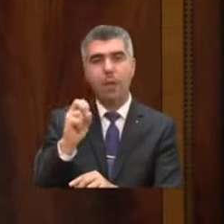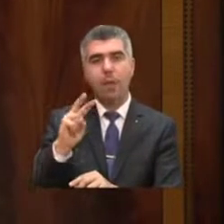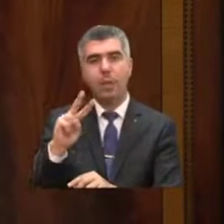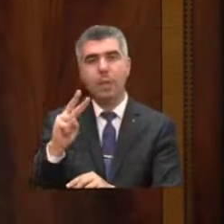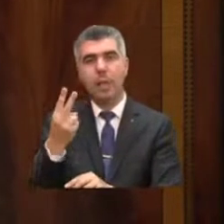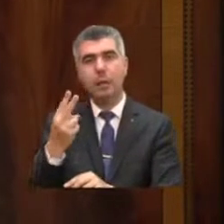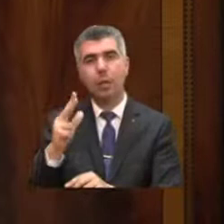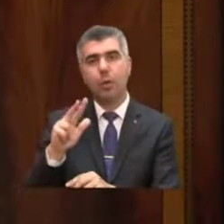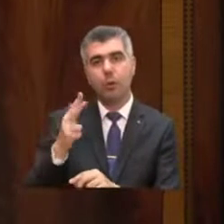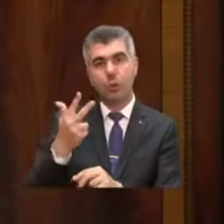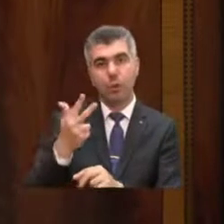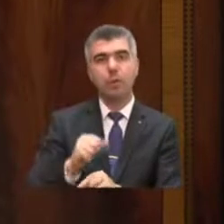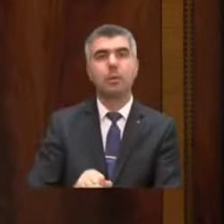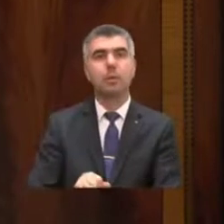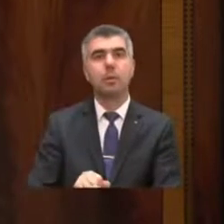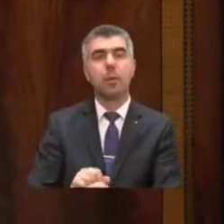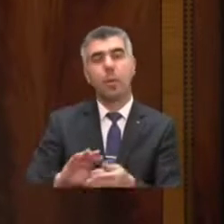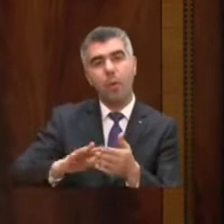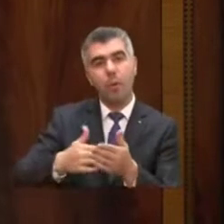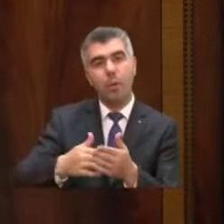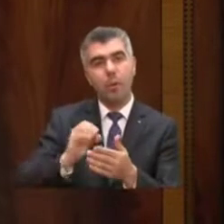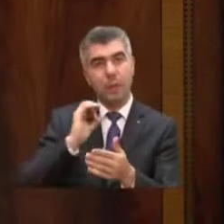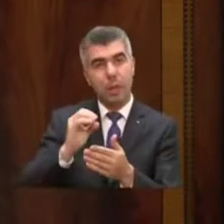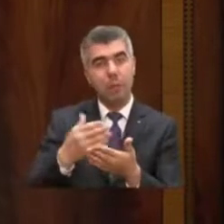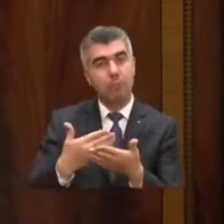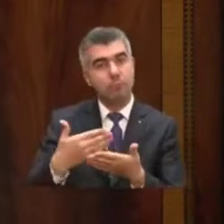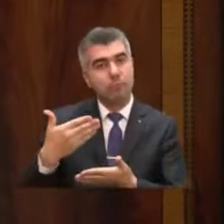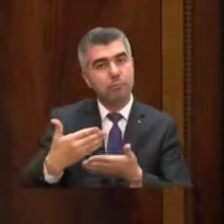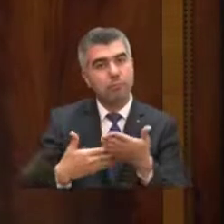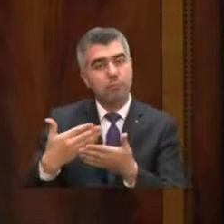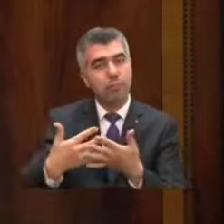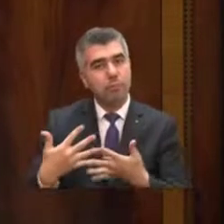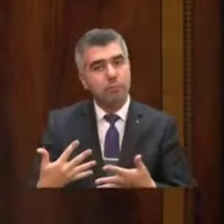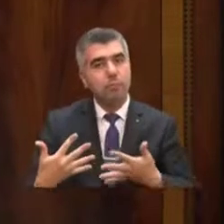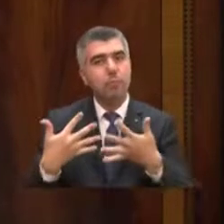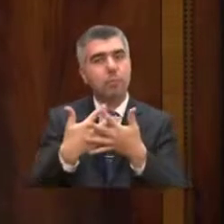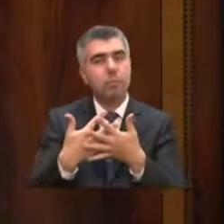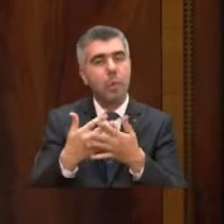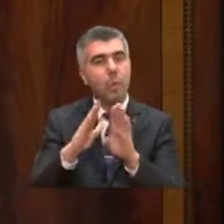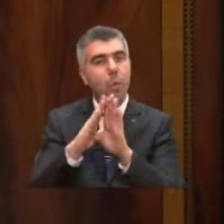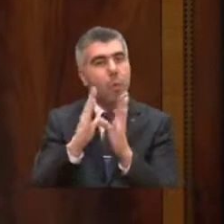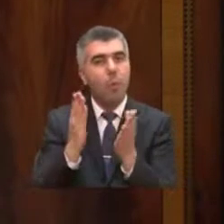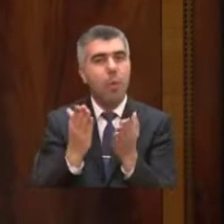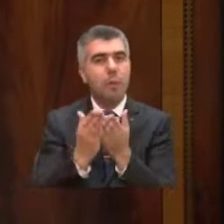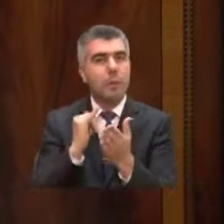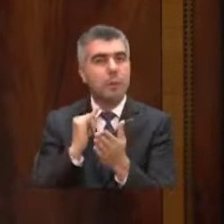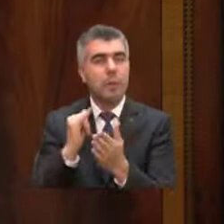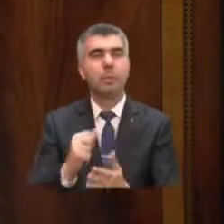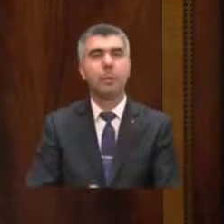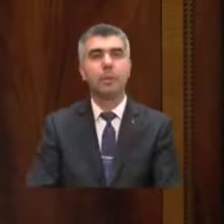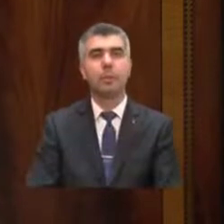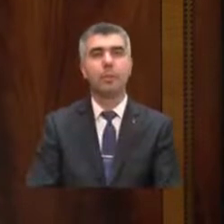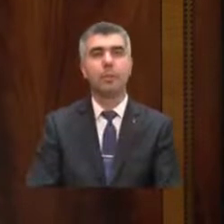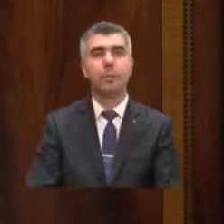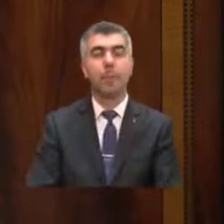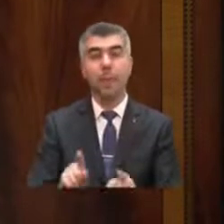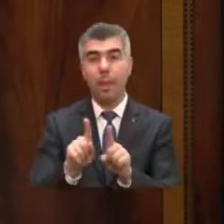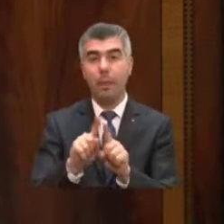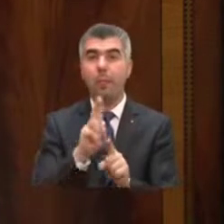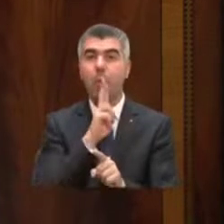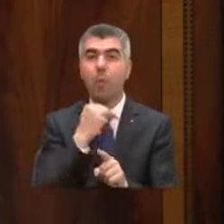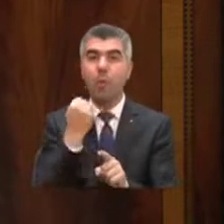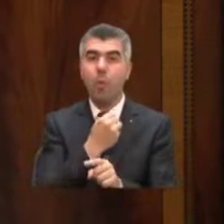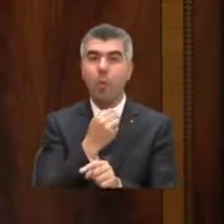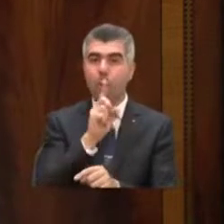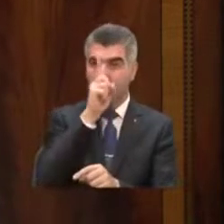2023، وذلك وفق مقاربة تشاركية شمولية ومستدامة. وإن هذه الحكومة عازمة إن